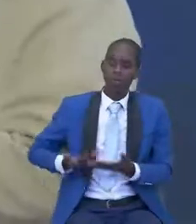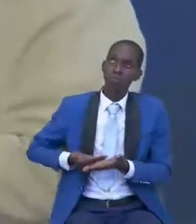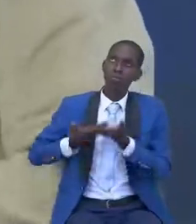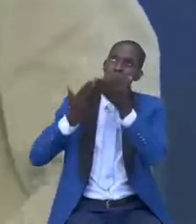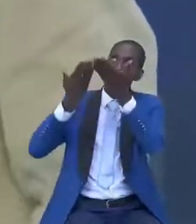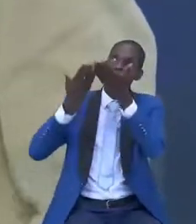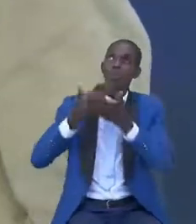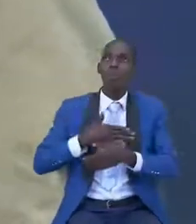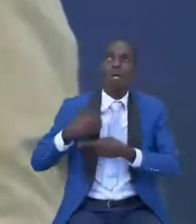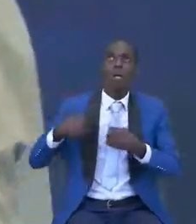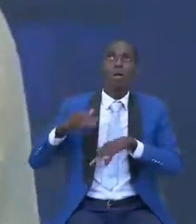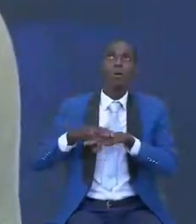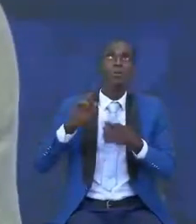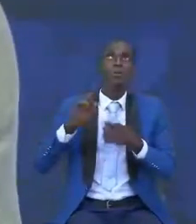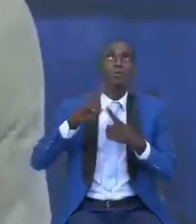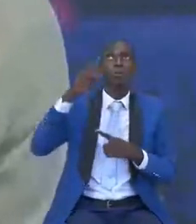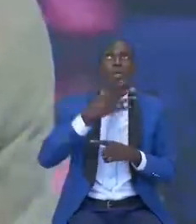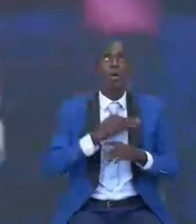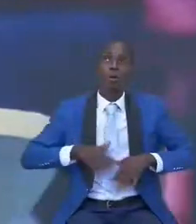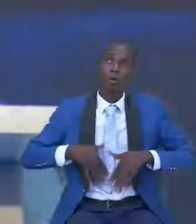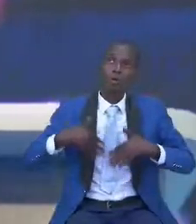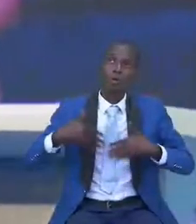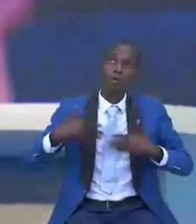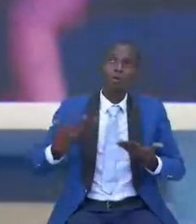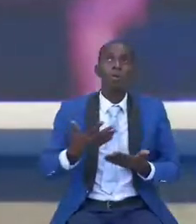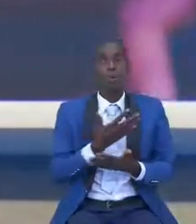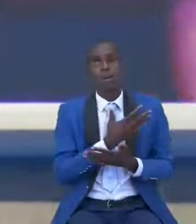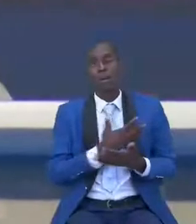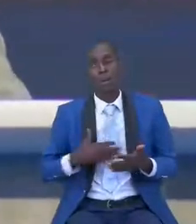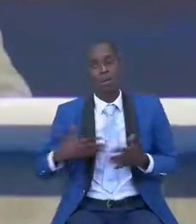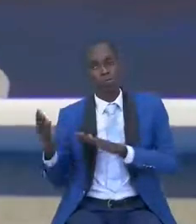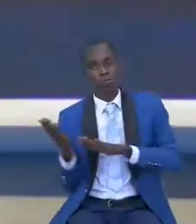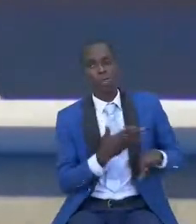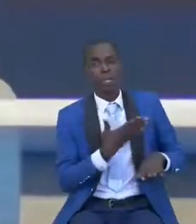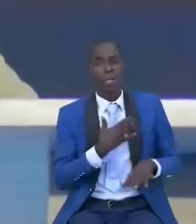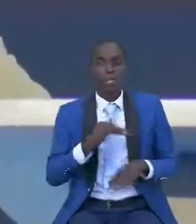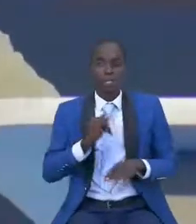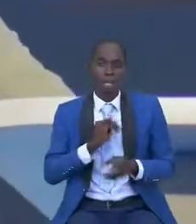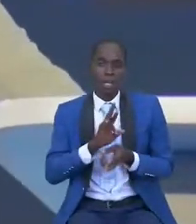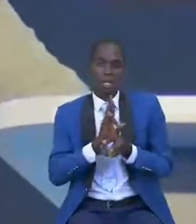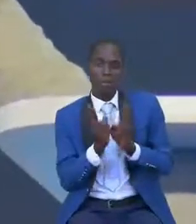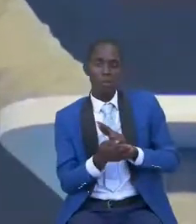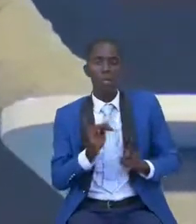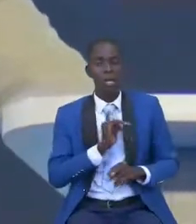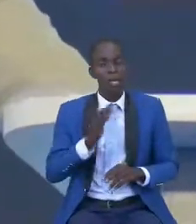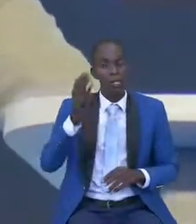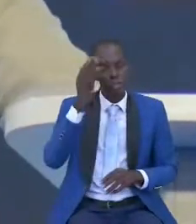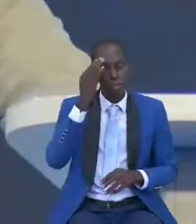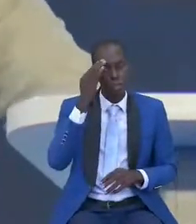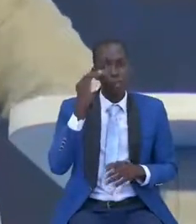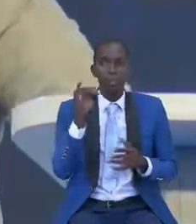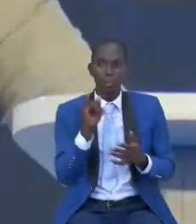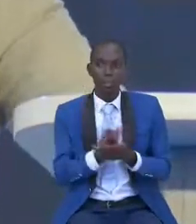cœur, et je déverse mon cœur devant toi, et je confesse et j'abandonne, et je